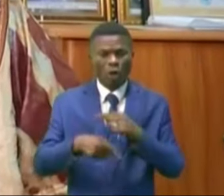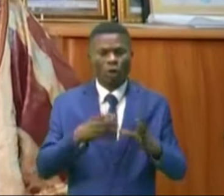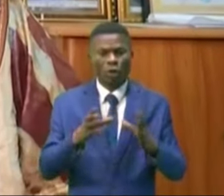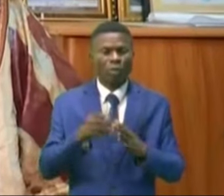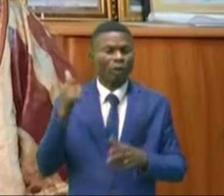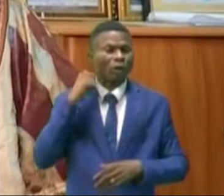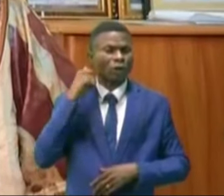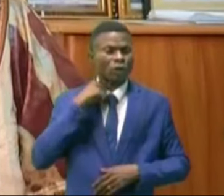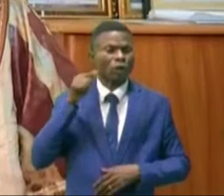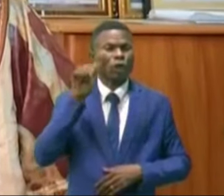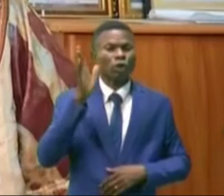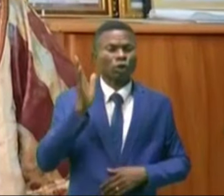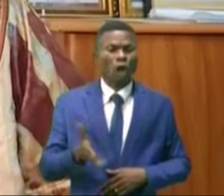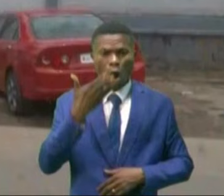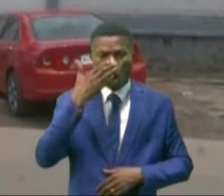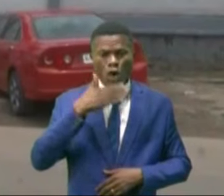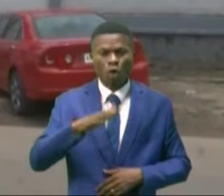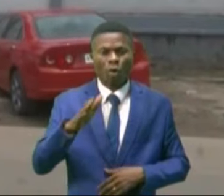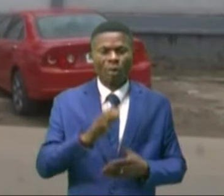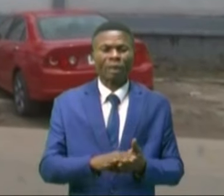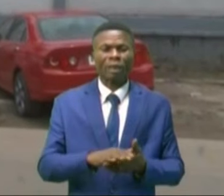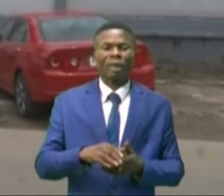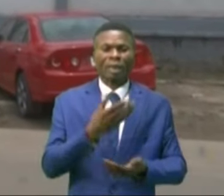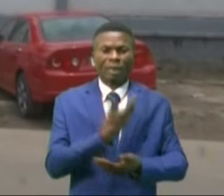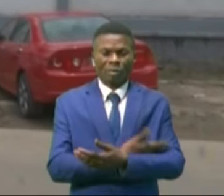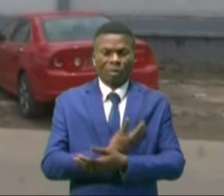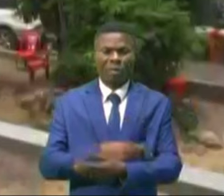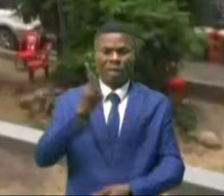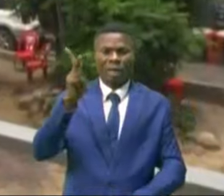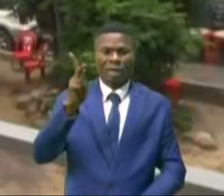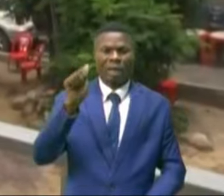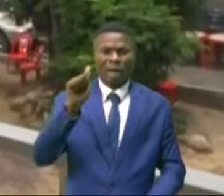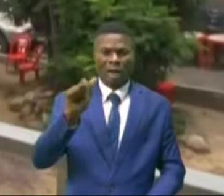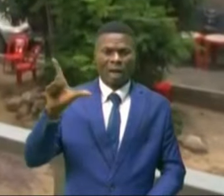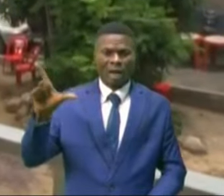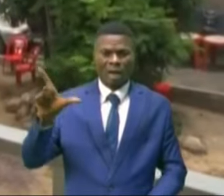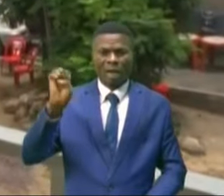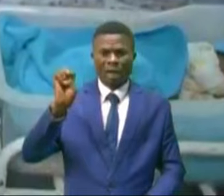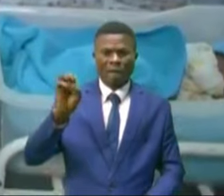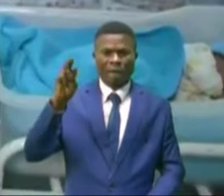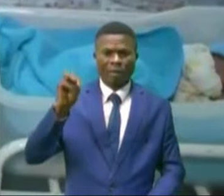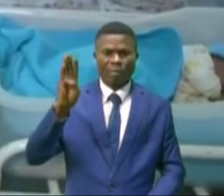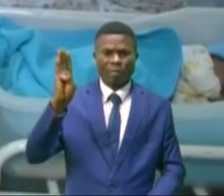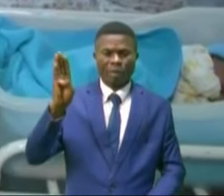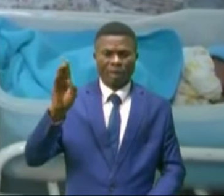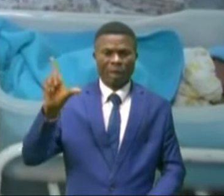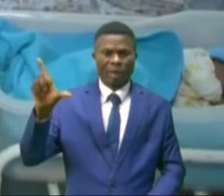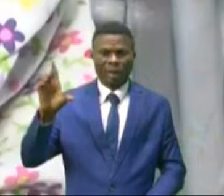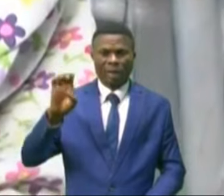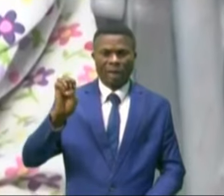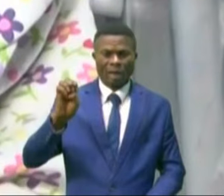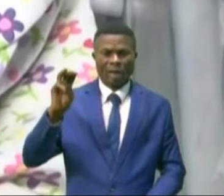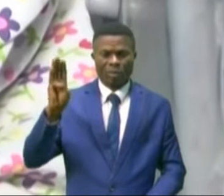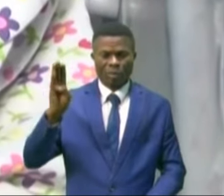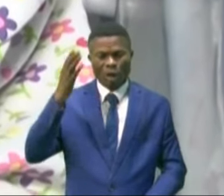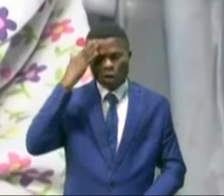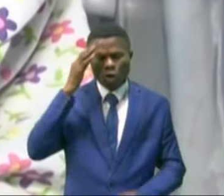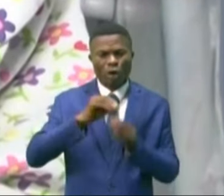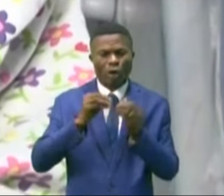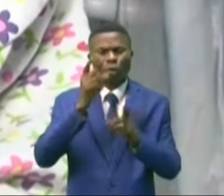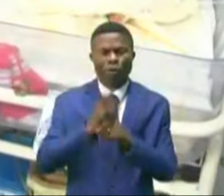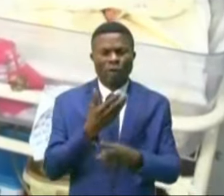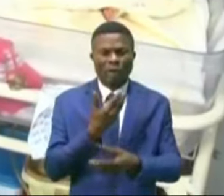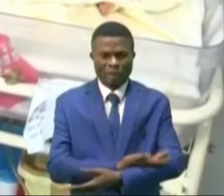médecin directeur de l'hôpital pédiatrique de Kalembelembe, Dr Akele, pour avoir le taux exact des